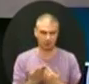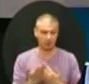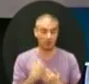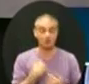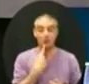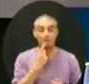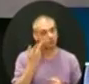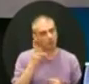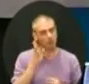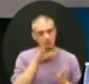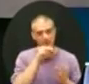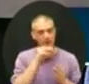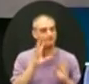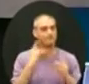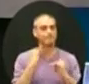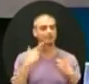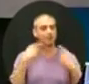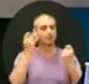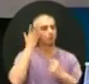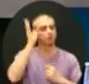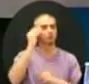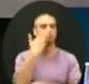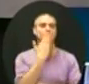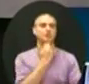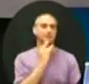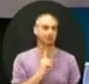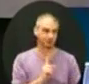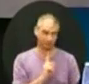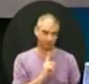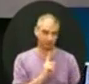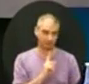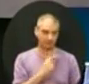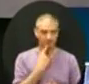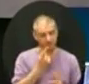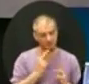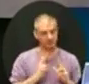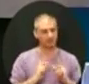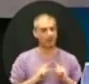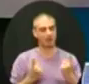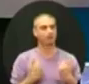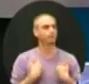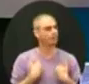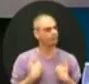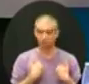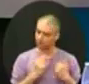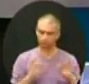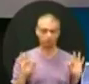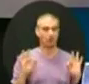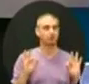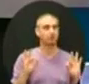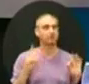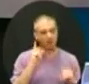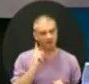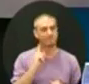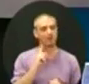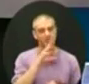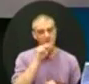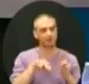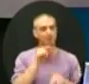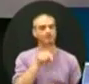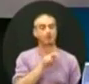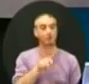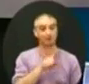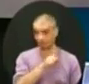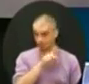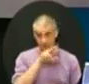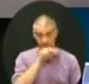הייתי אומר לו, תלך על הקטע, מהי התרבות העתידית של מדינת ישראל? תגדיר את זה אחרת ממני, מצוין, אחלה, אבל תיגע בזה.